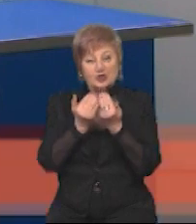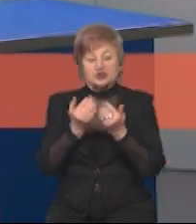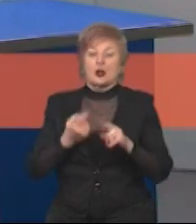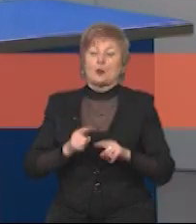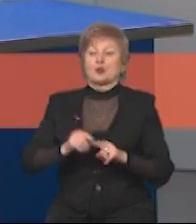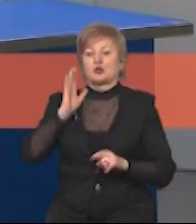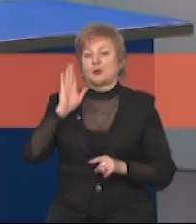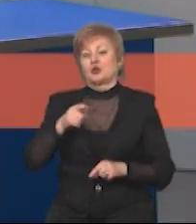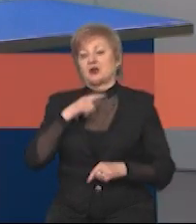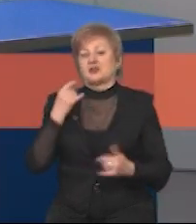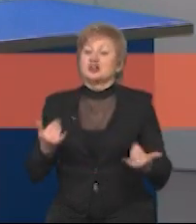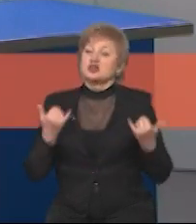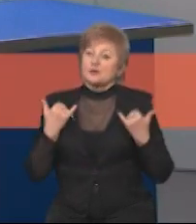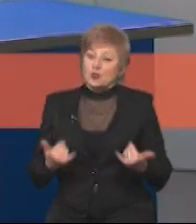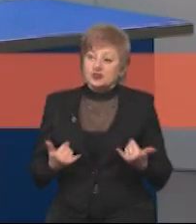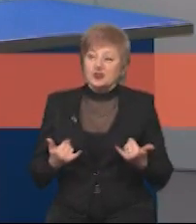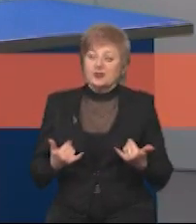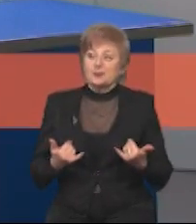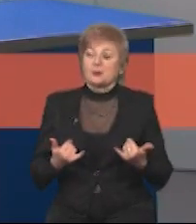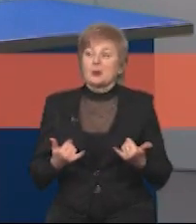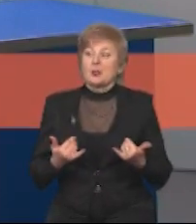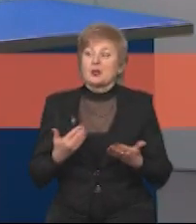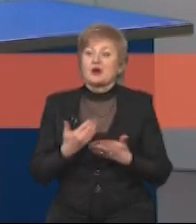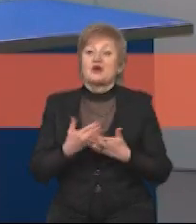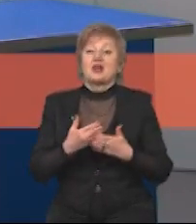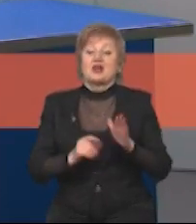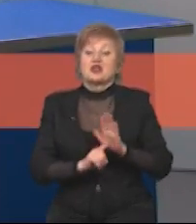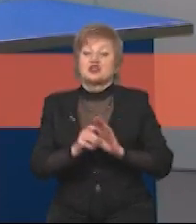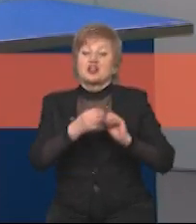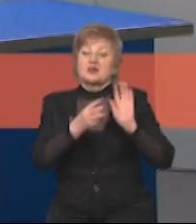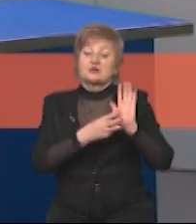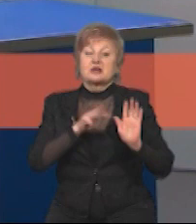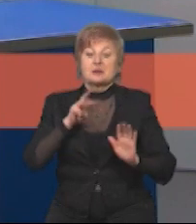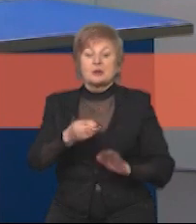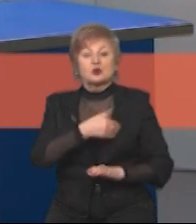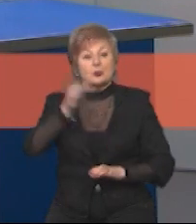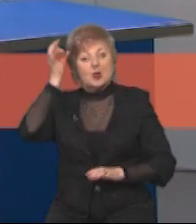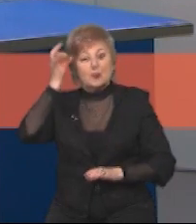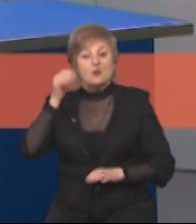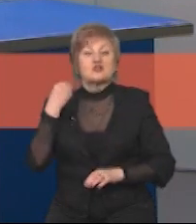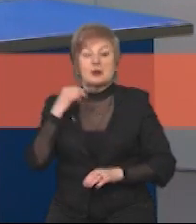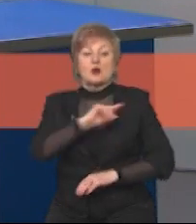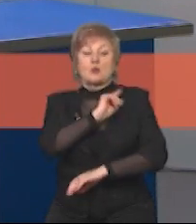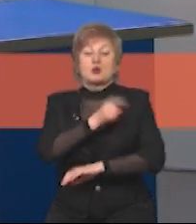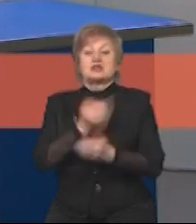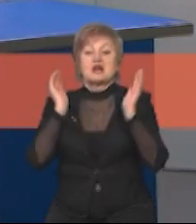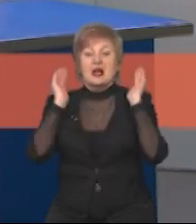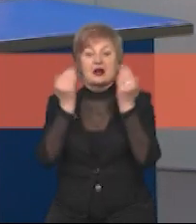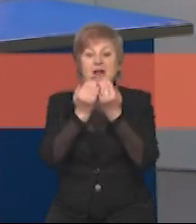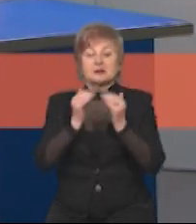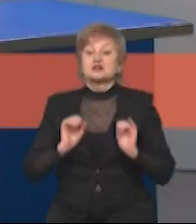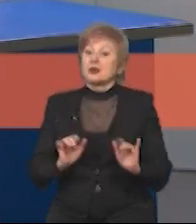будемо говорити у нашій програмі. І от від 17 березня, хочу нагадати, у Запоріжжі посилені карантинні